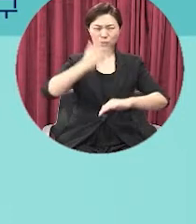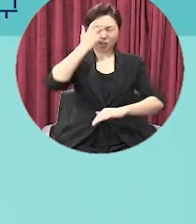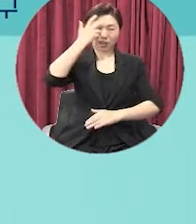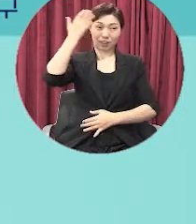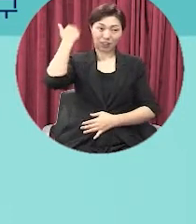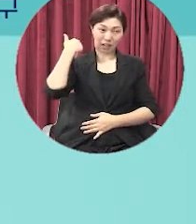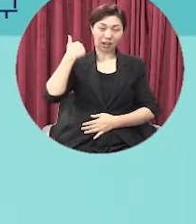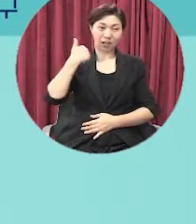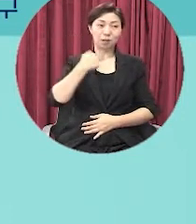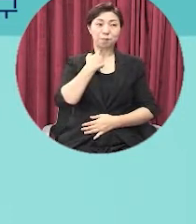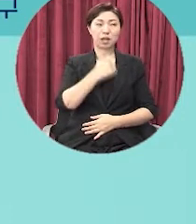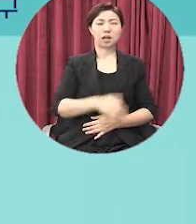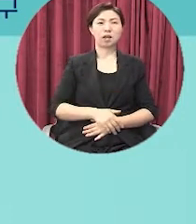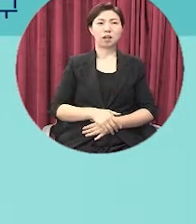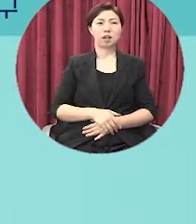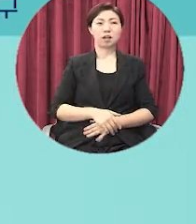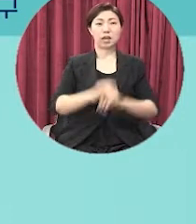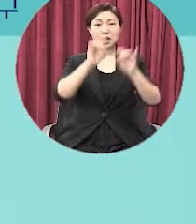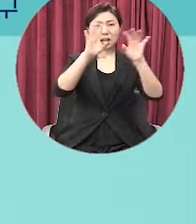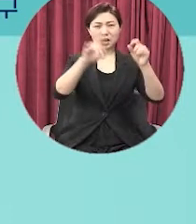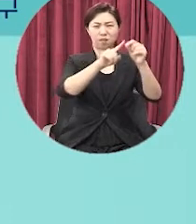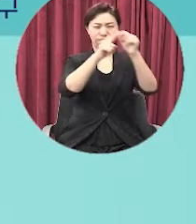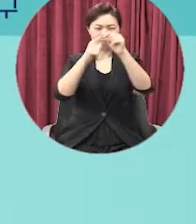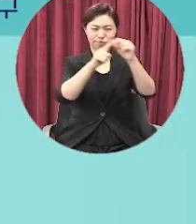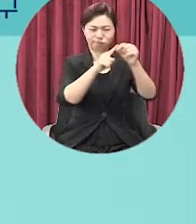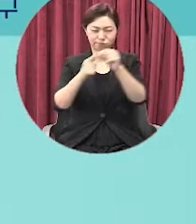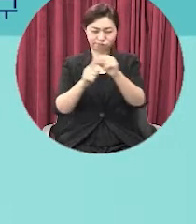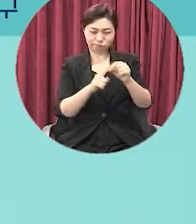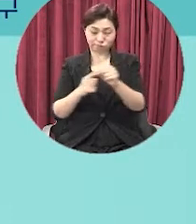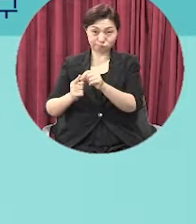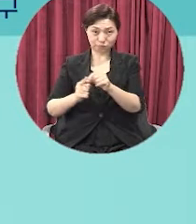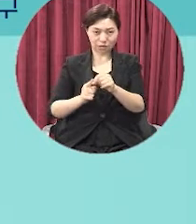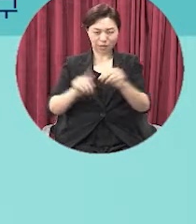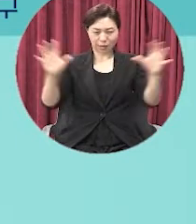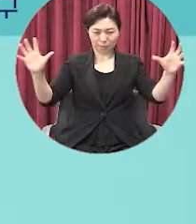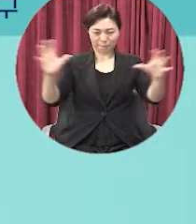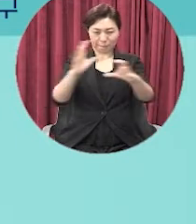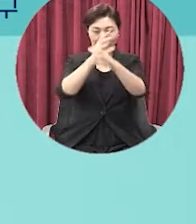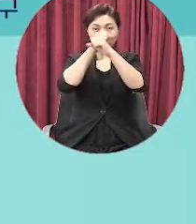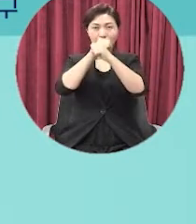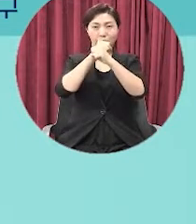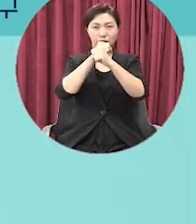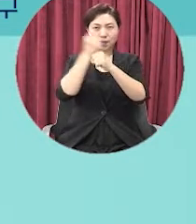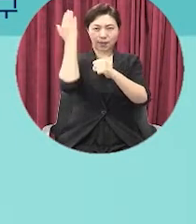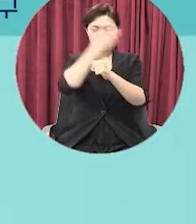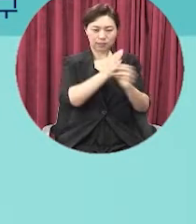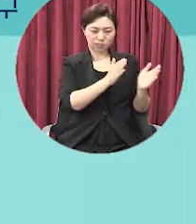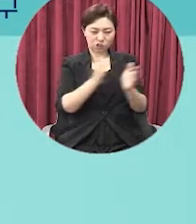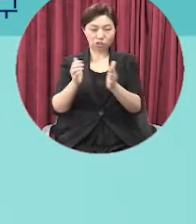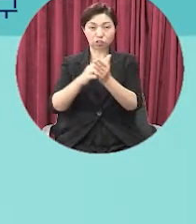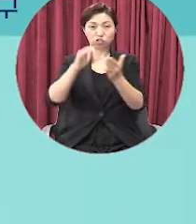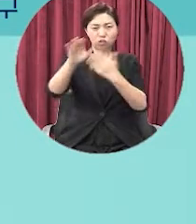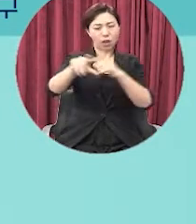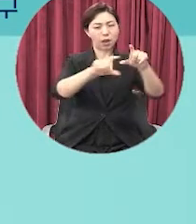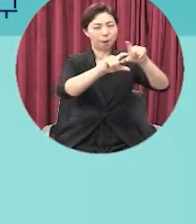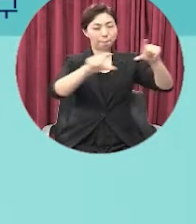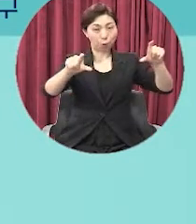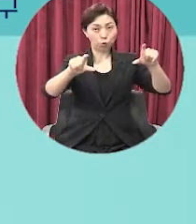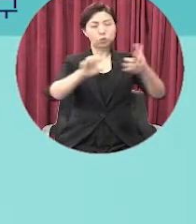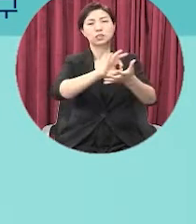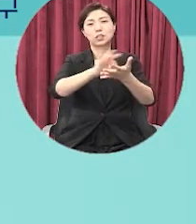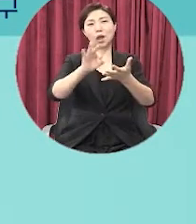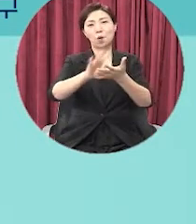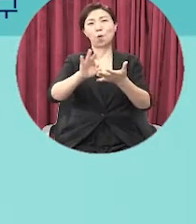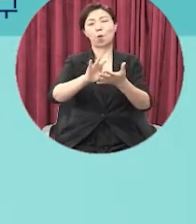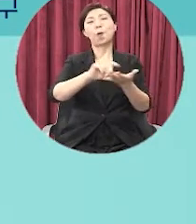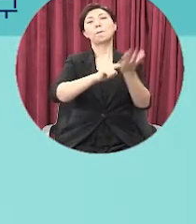여기 있는 것처럼 각각의 모든 서술 체계를 다 모아서 통합하고 정리 해서 아교 정적인 최영 체계를 만들었다 뭐 이렇게